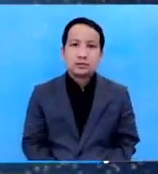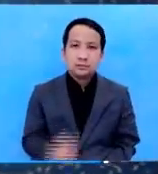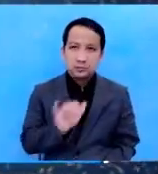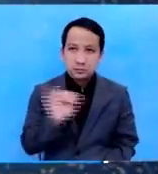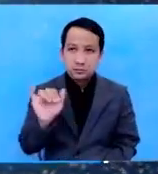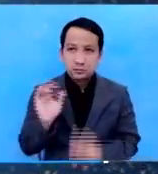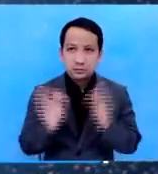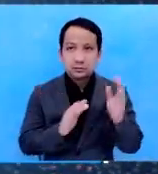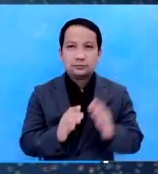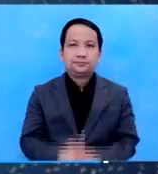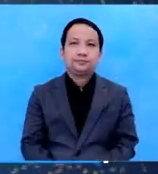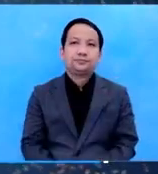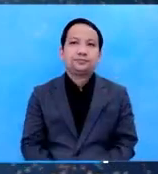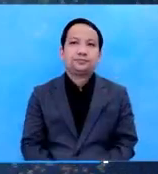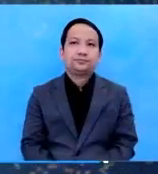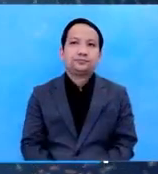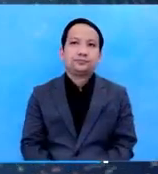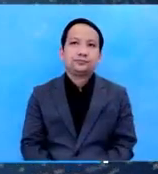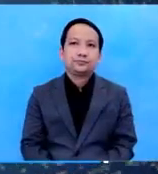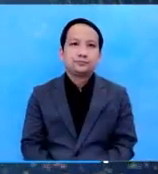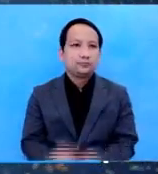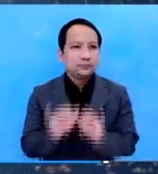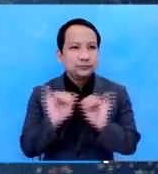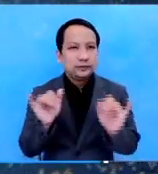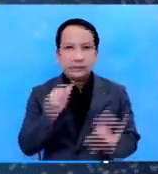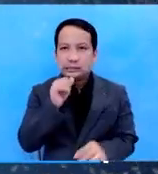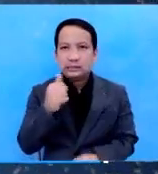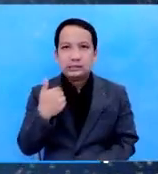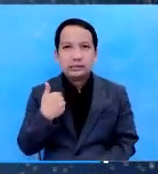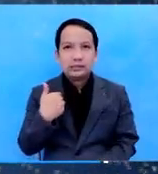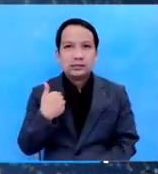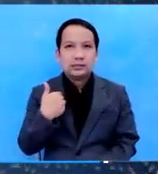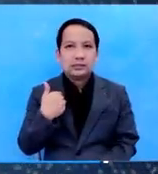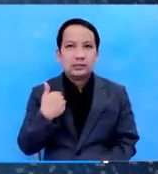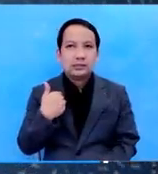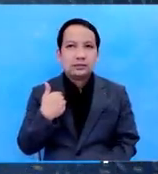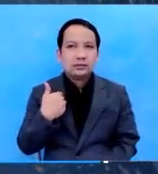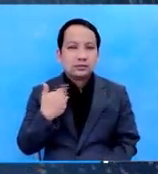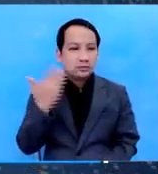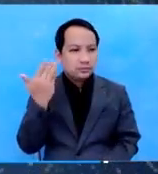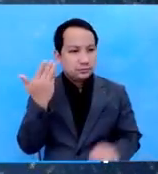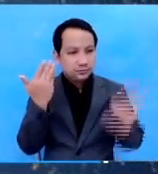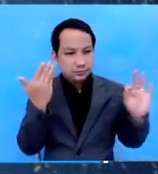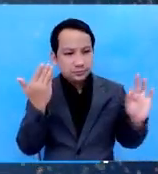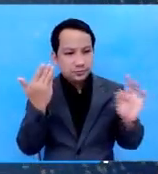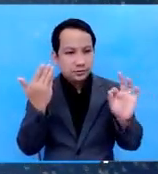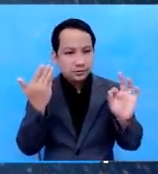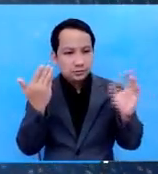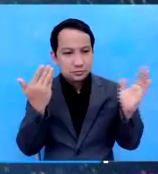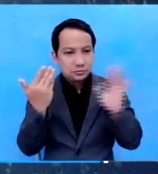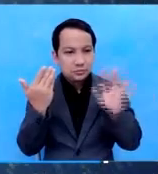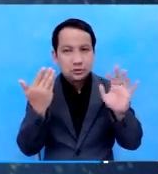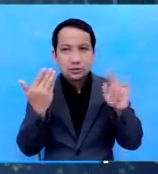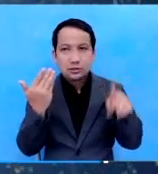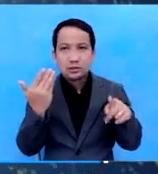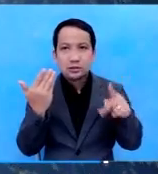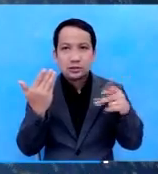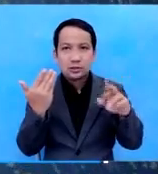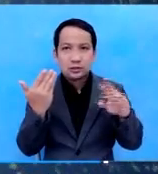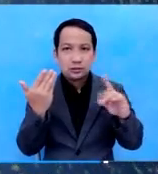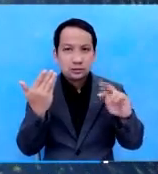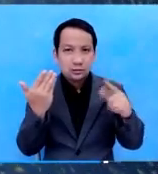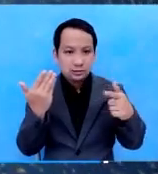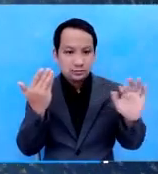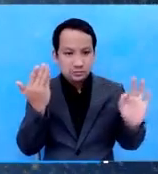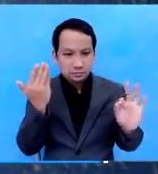Definitely, Ms. Gretchen, hindi. Ano? Although malayo pa si Tropical Depression Carding